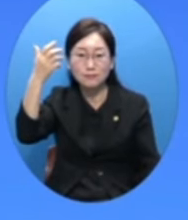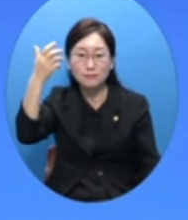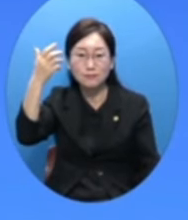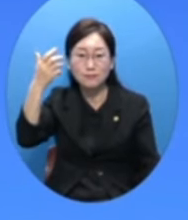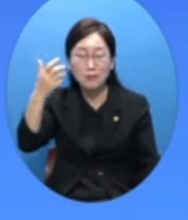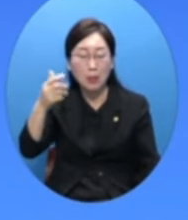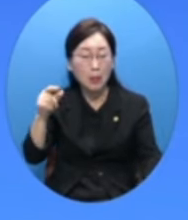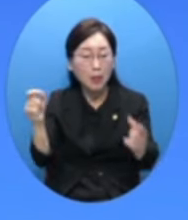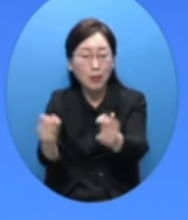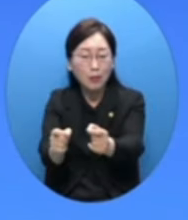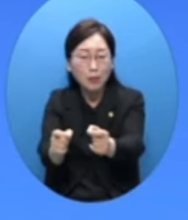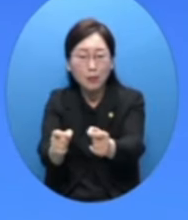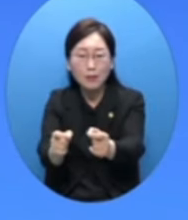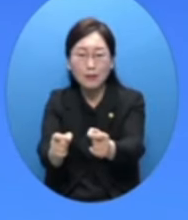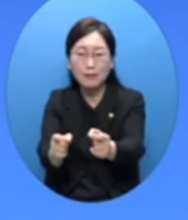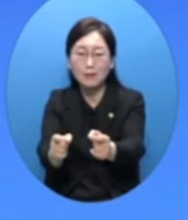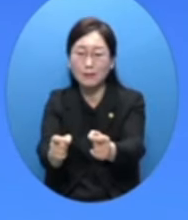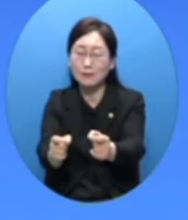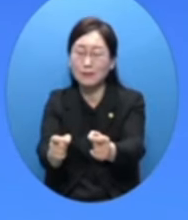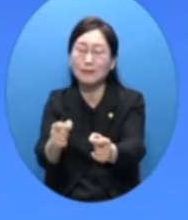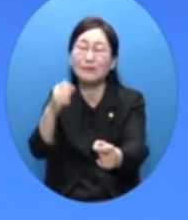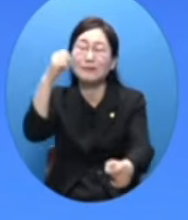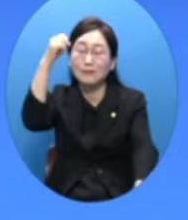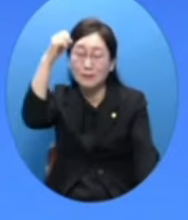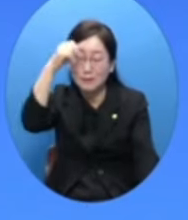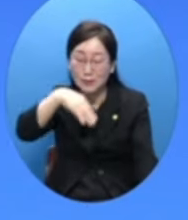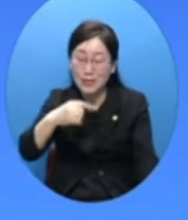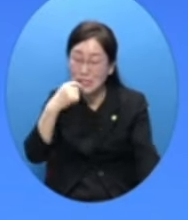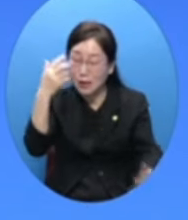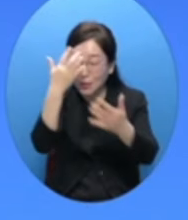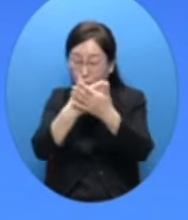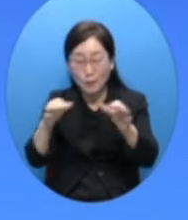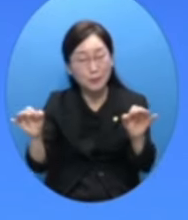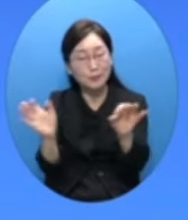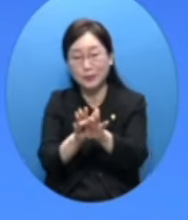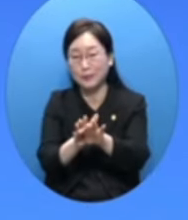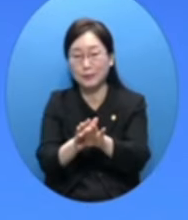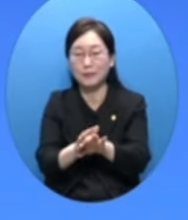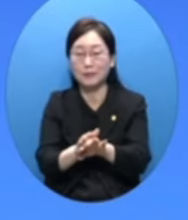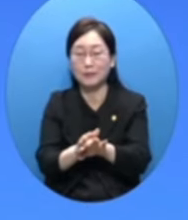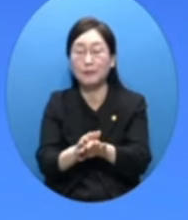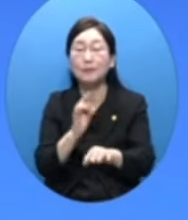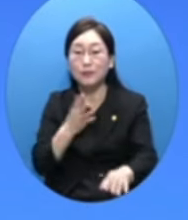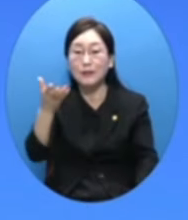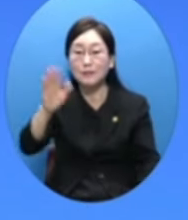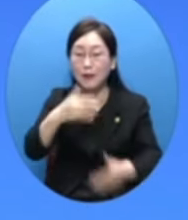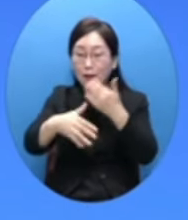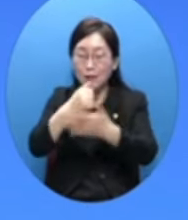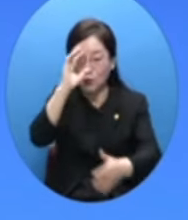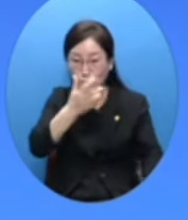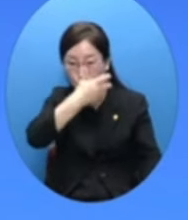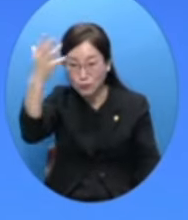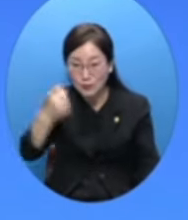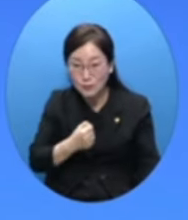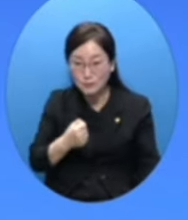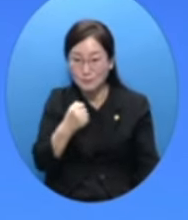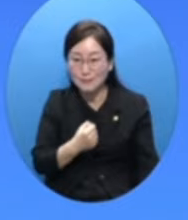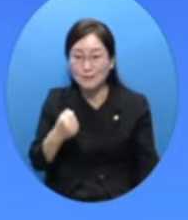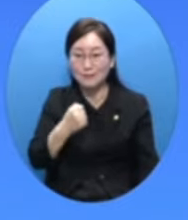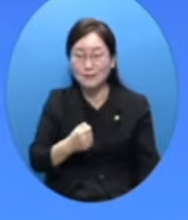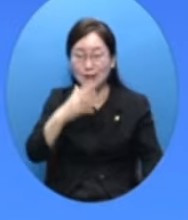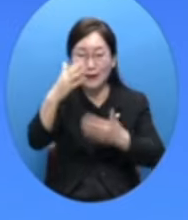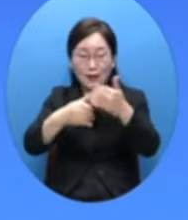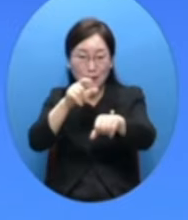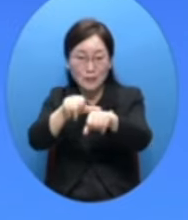얼마 가지 못하고 그저 아침 한겨처럼 사라져버리고 맙니다. 그러나 하나님의 주신 거룩한 꿈을 꾸는 사람은 하나님의 때